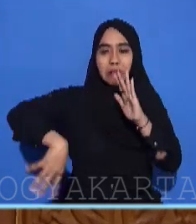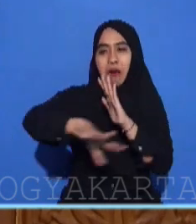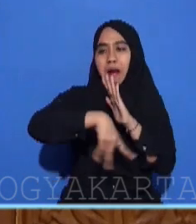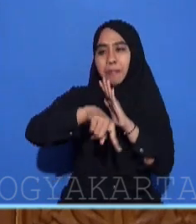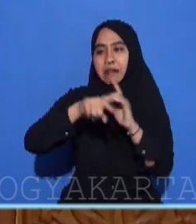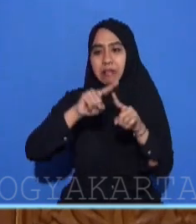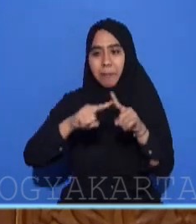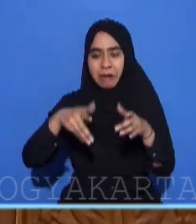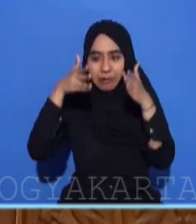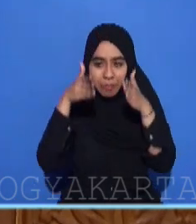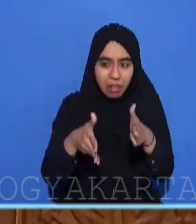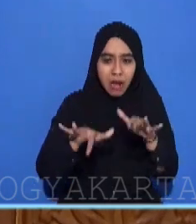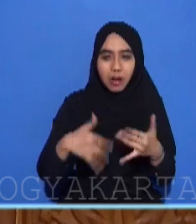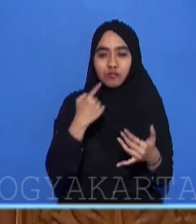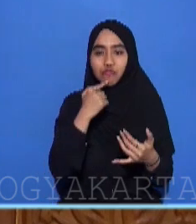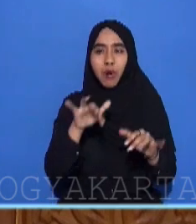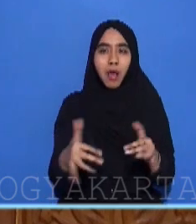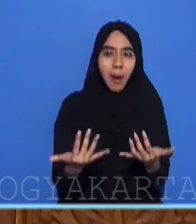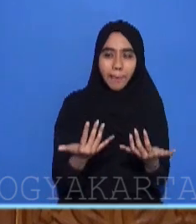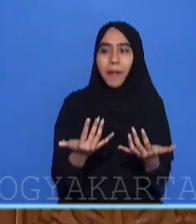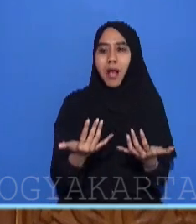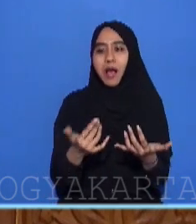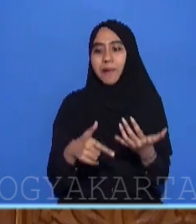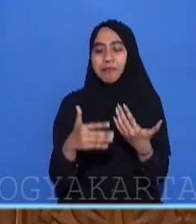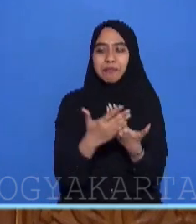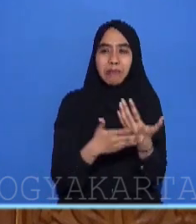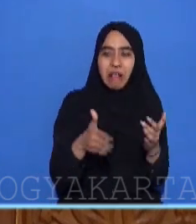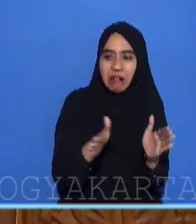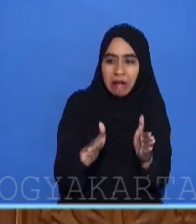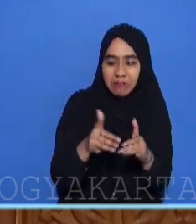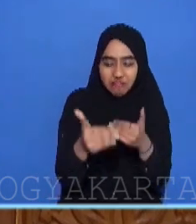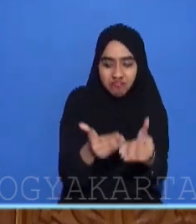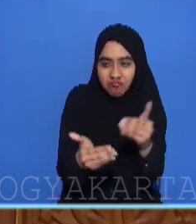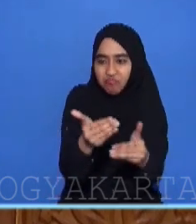Kedah dipatan kah